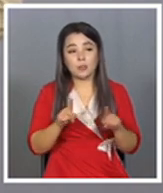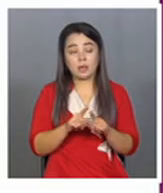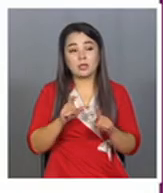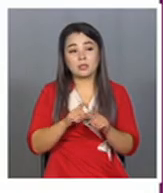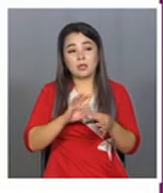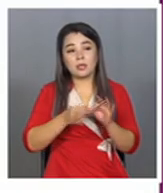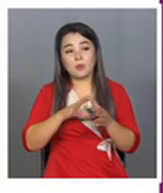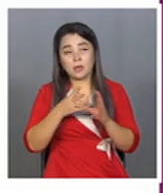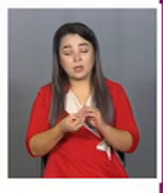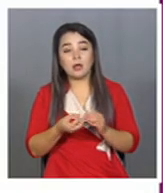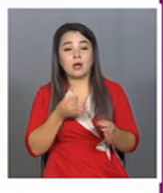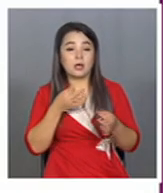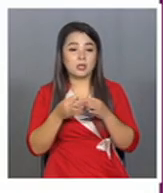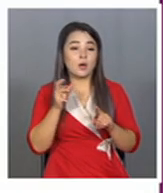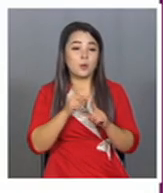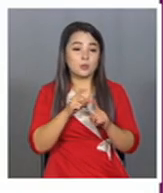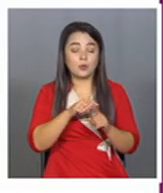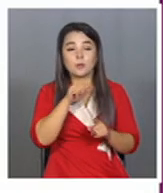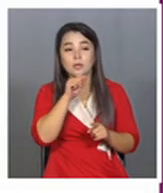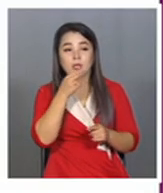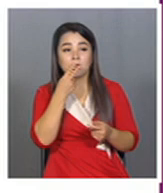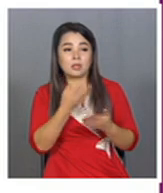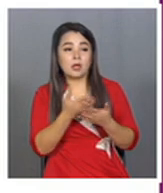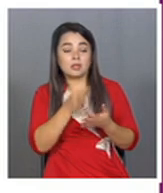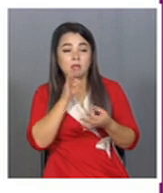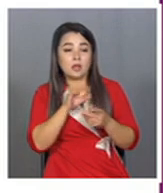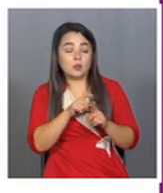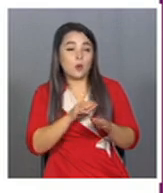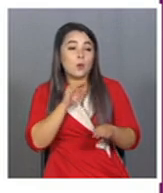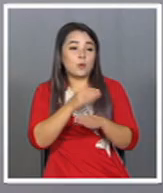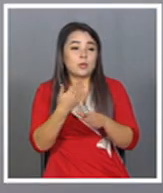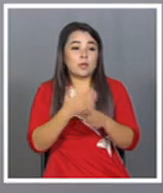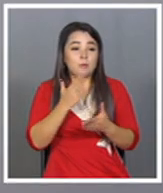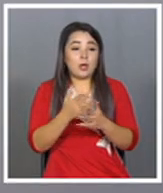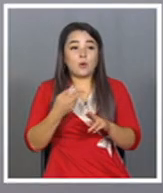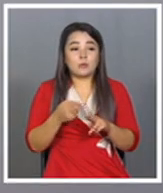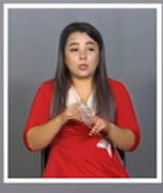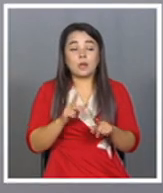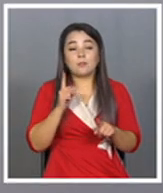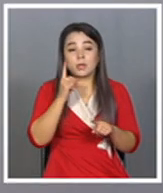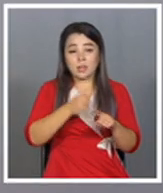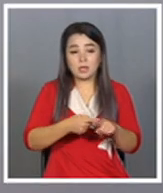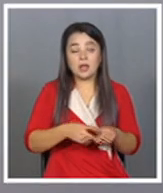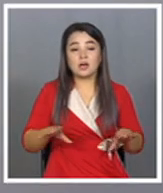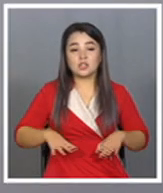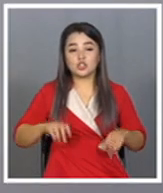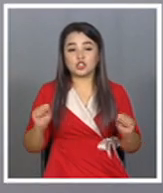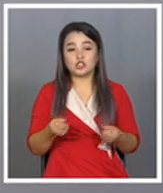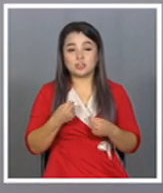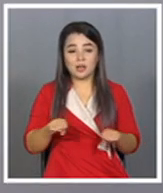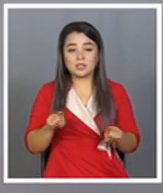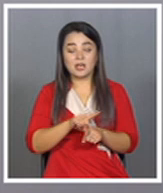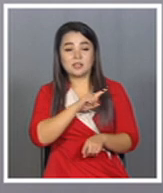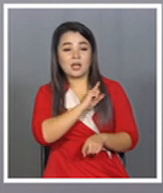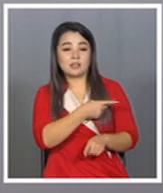мәтінде аузымен құс түстеген деген тұрақты сөз тіркесін қолдандық. Бұл тіркес жүйріктің жүйрігі деген